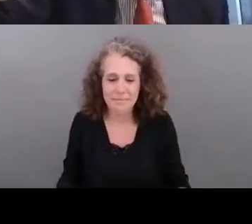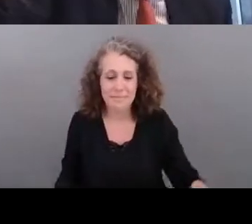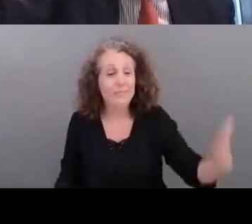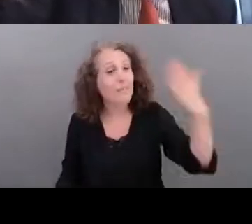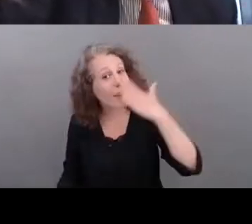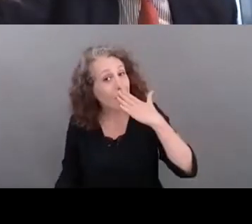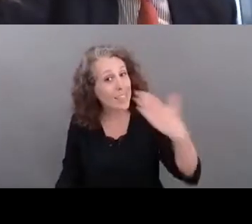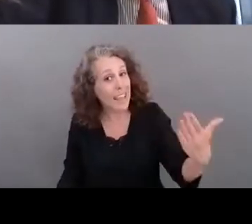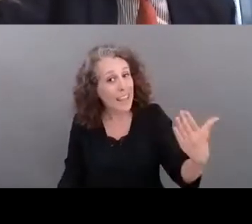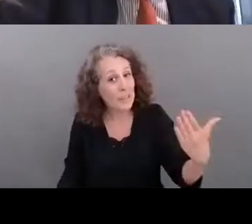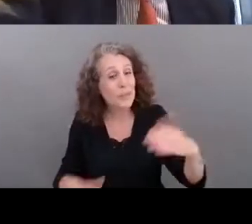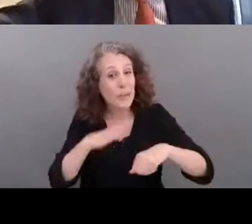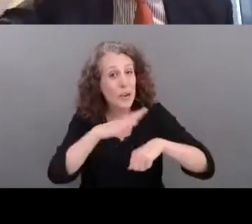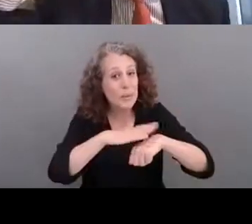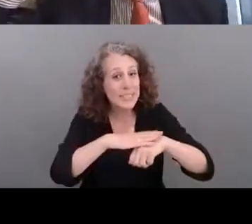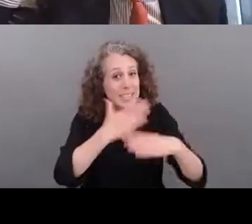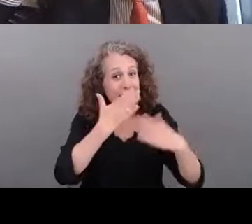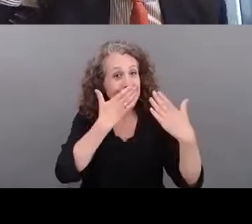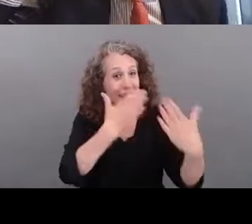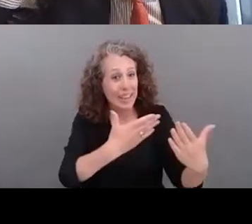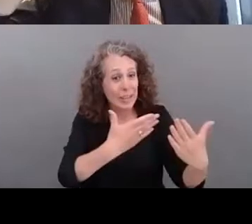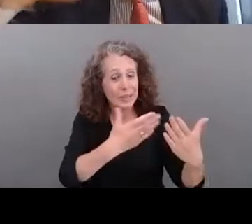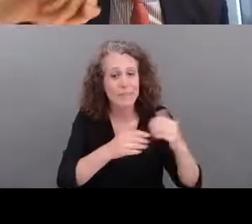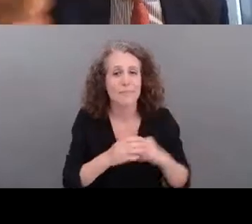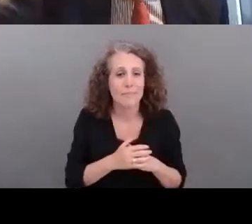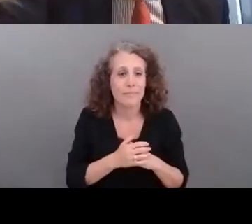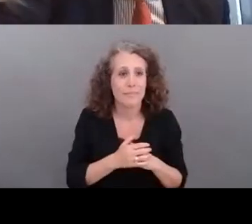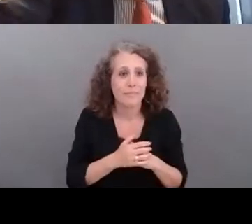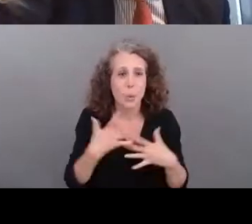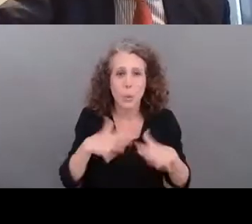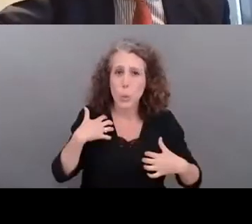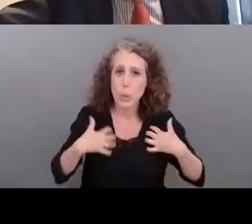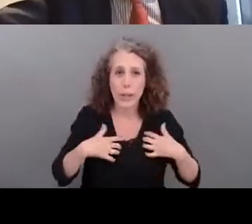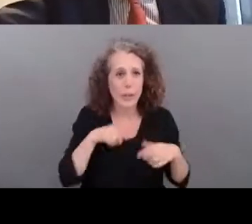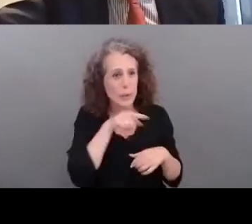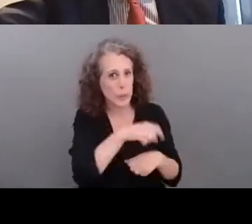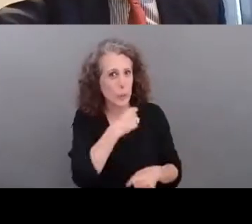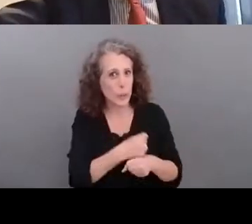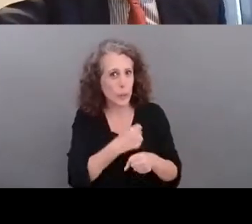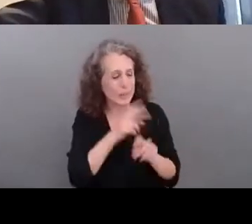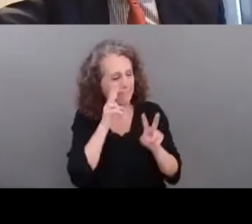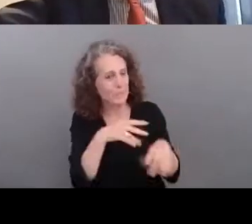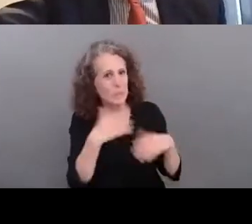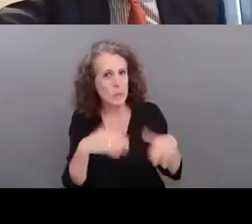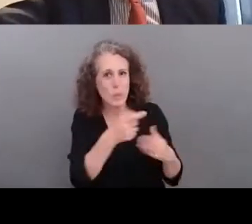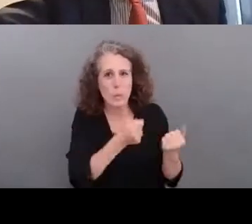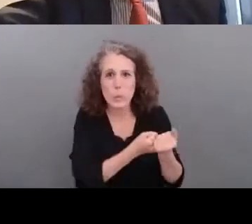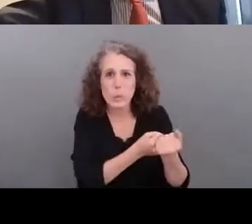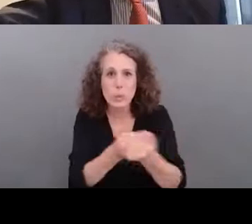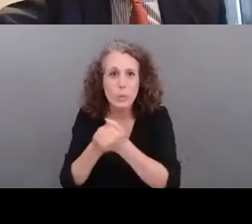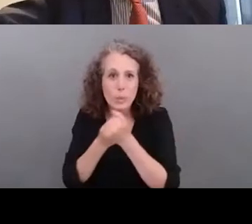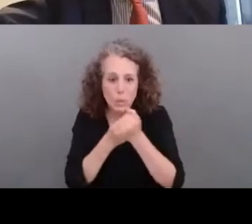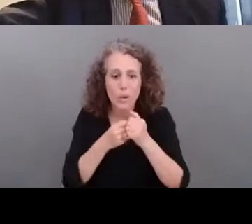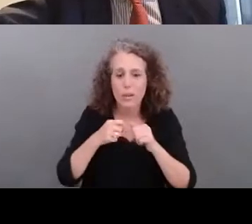vos remarques et pour le travail important fait par vous pour soutenir les personnes